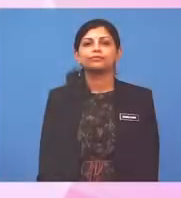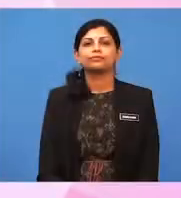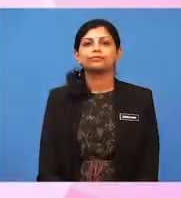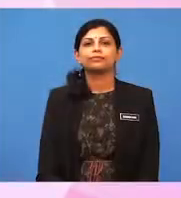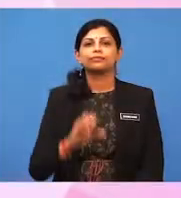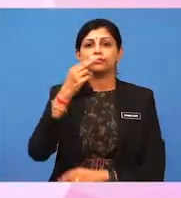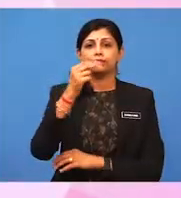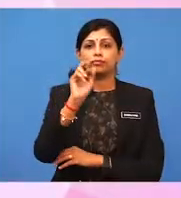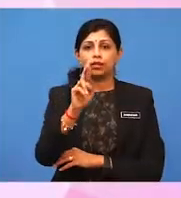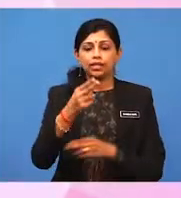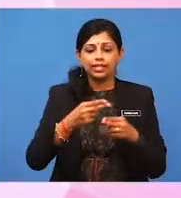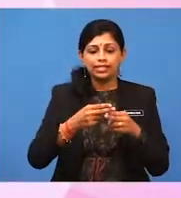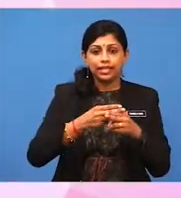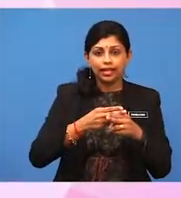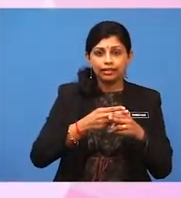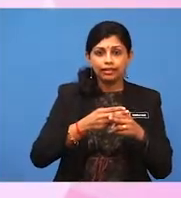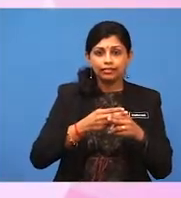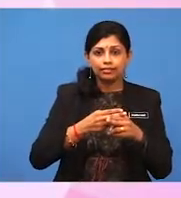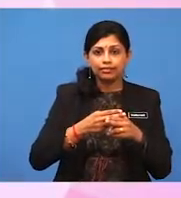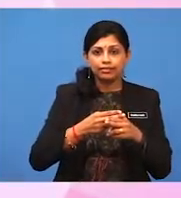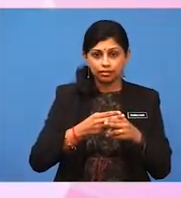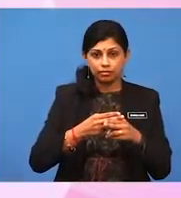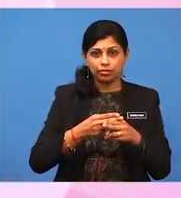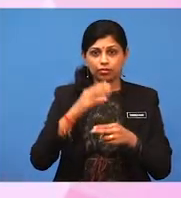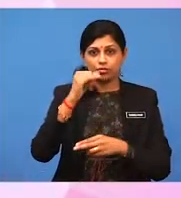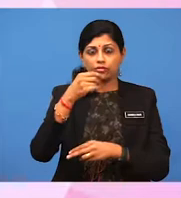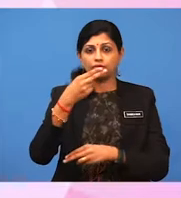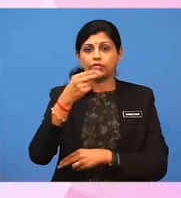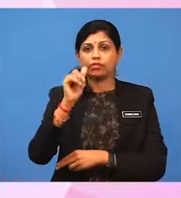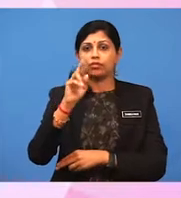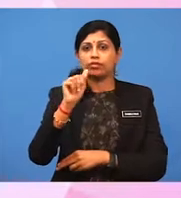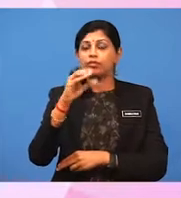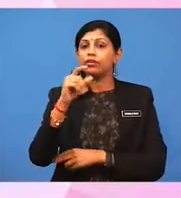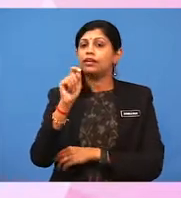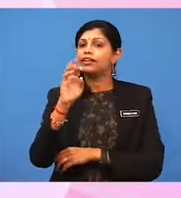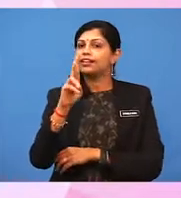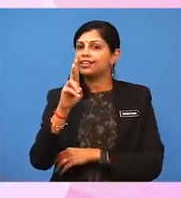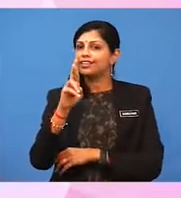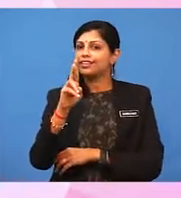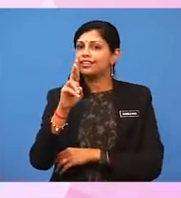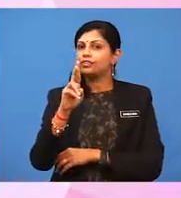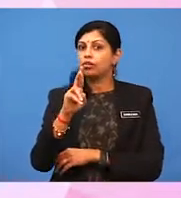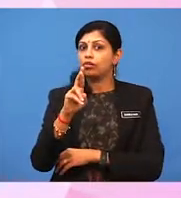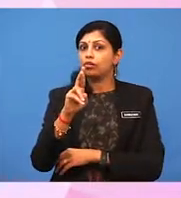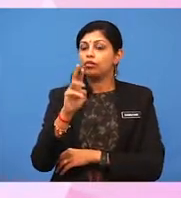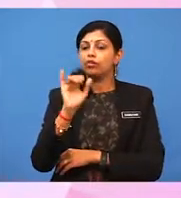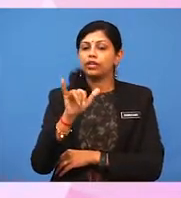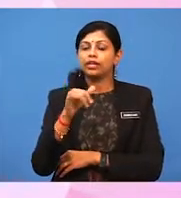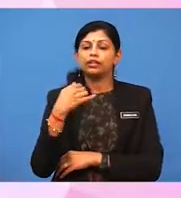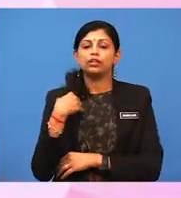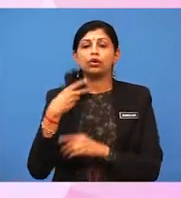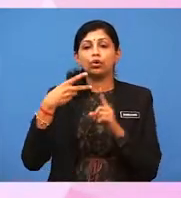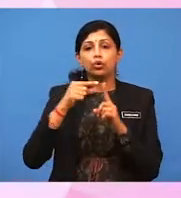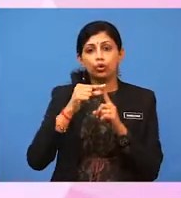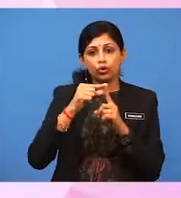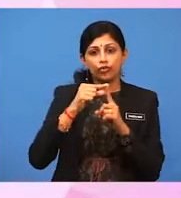Ca ialah singkatan bagi perkataan karakter. Aksara terdiri daripada huruf abjad, angka dan